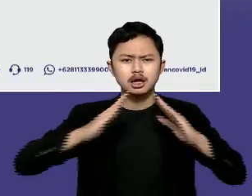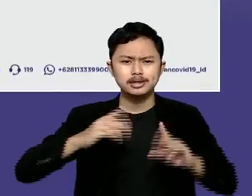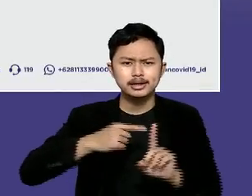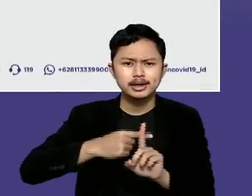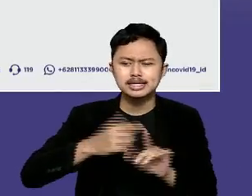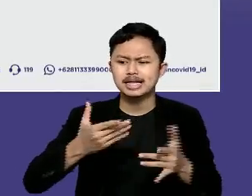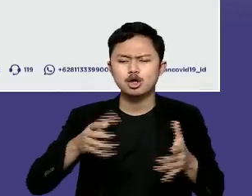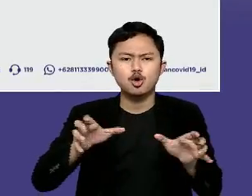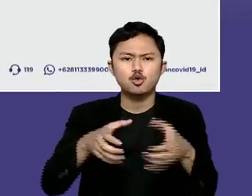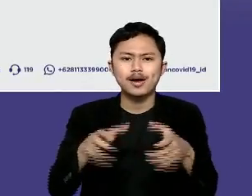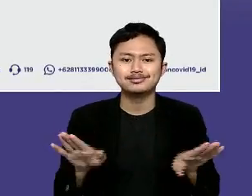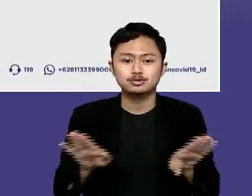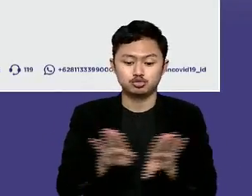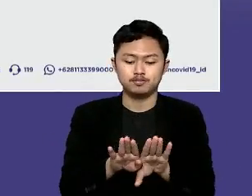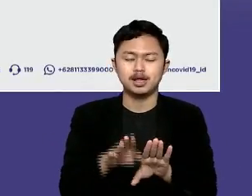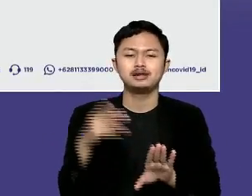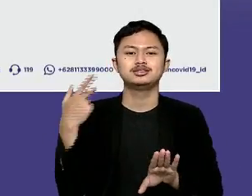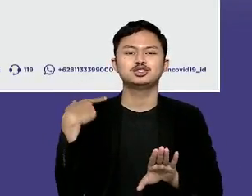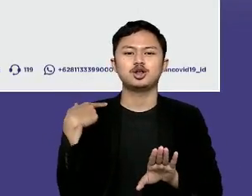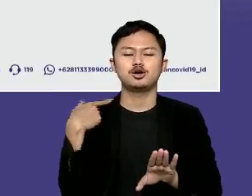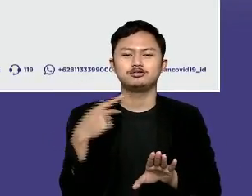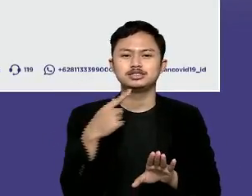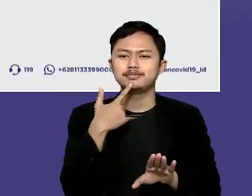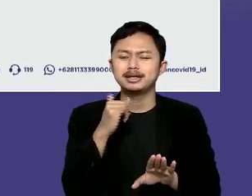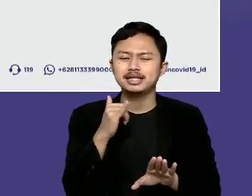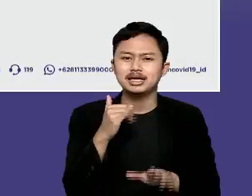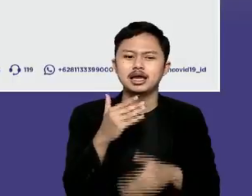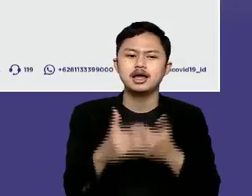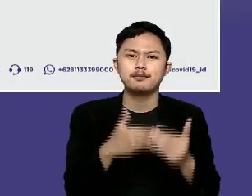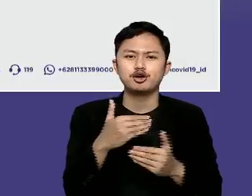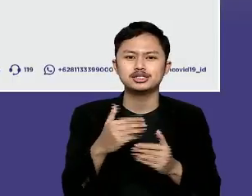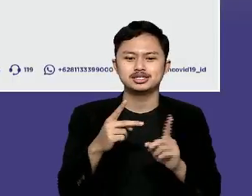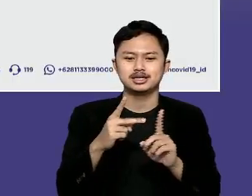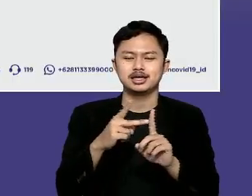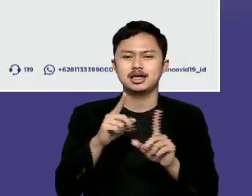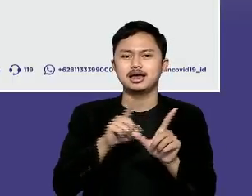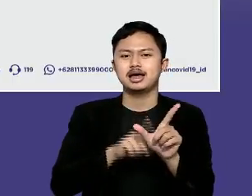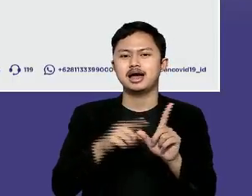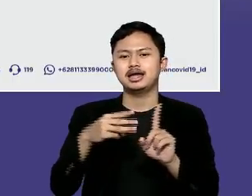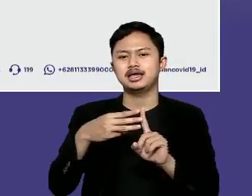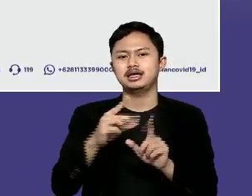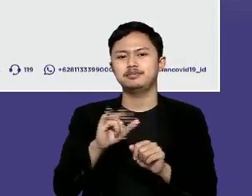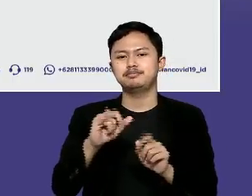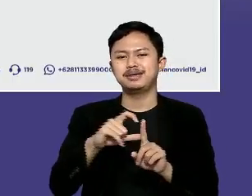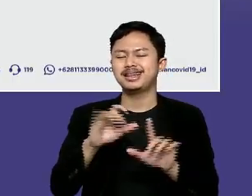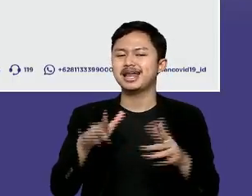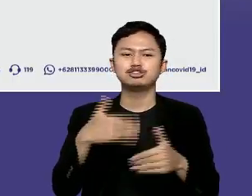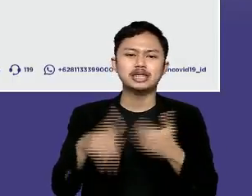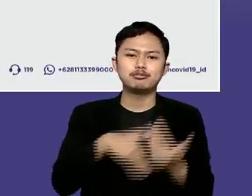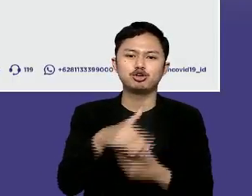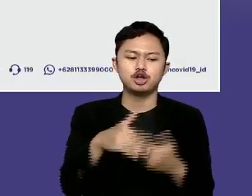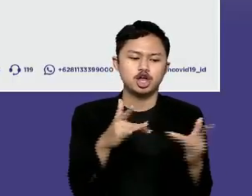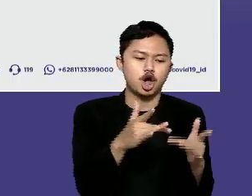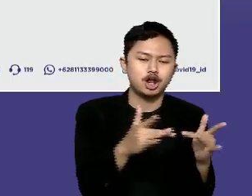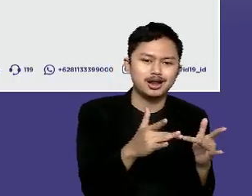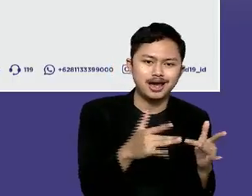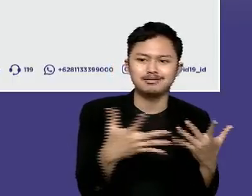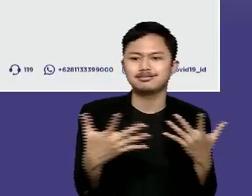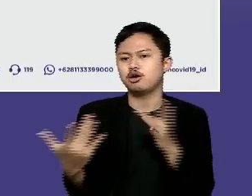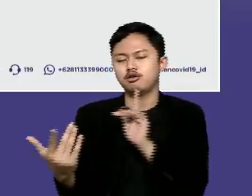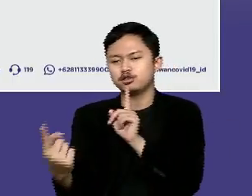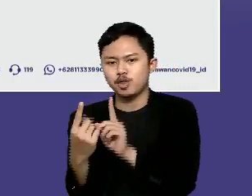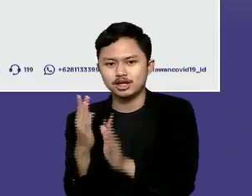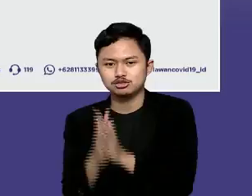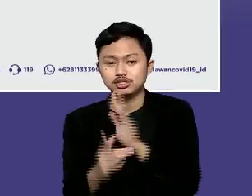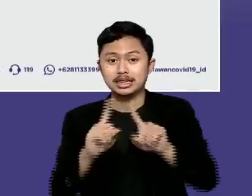ruang tertutup, dianjurkan untuk diselenggarakan secara hibrid, online dan offline, dengan protokol